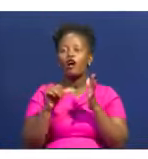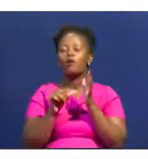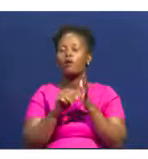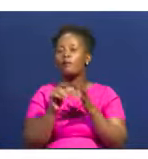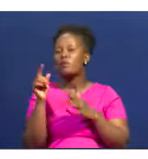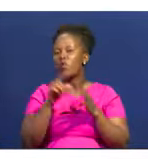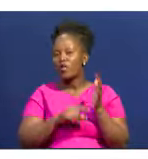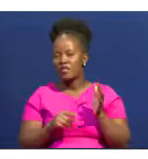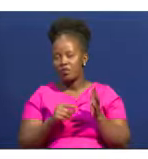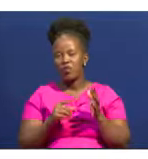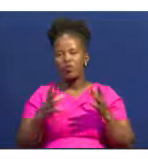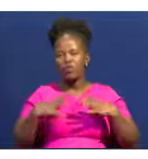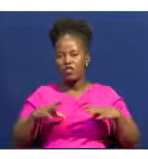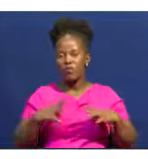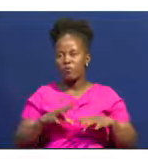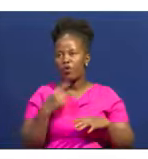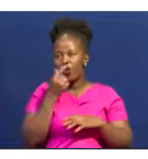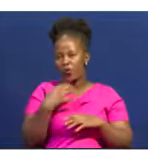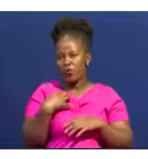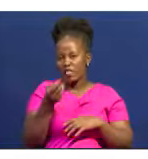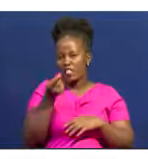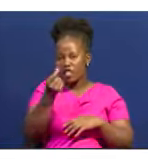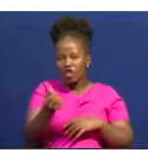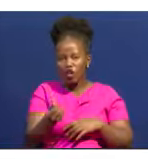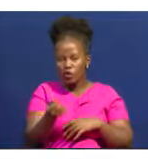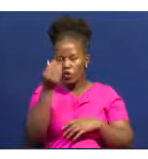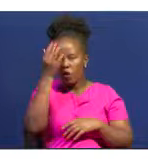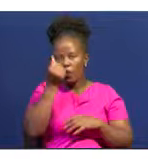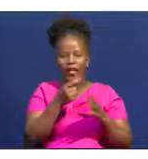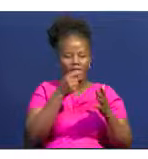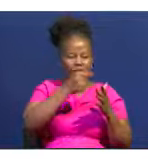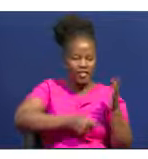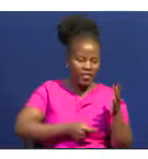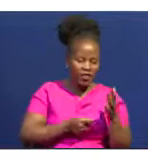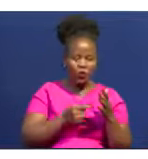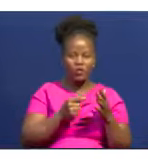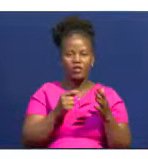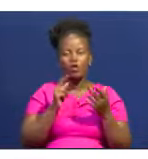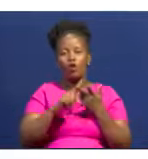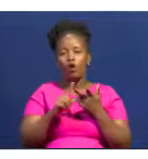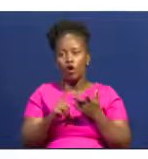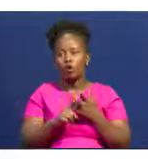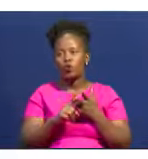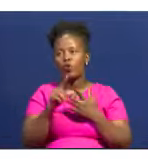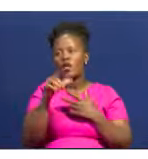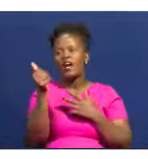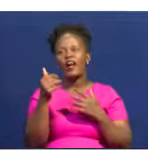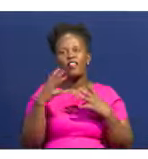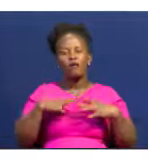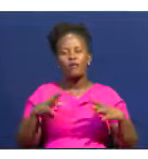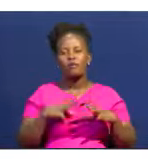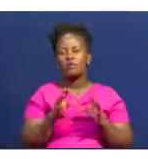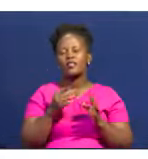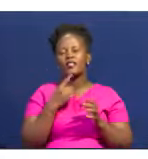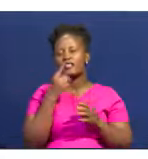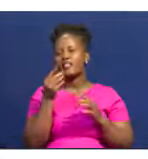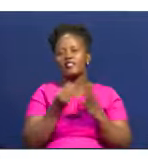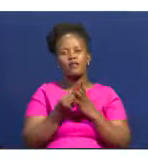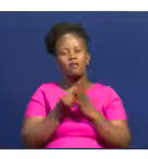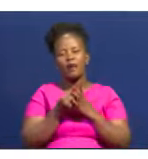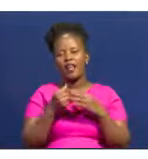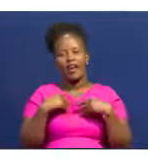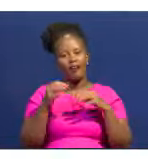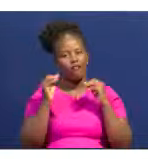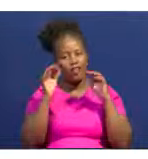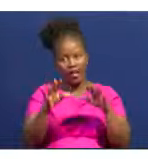class. Because of taxation, because of other issues, the middle class feel they don't have money in their pocket. That is the work